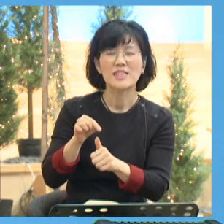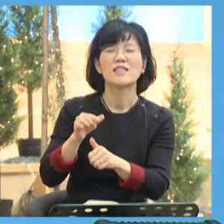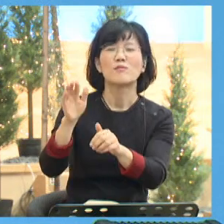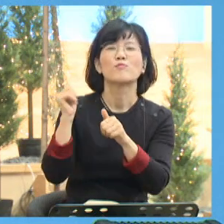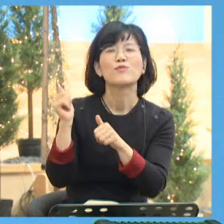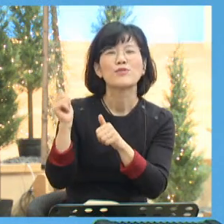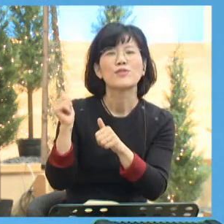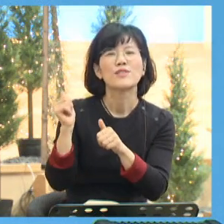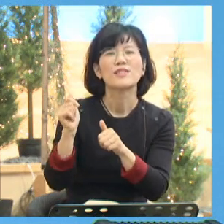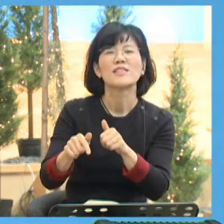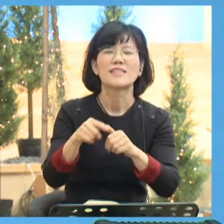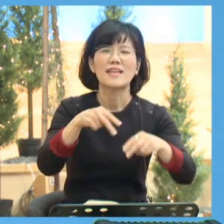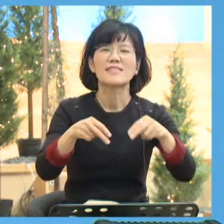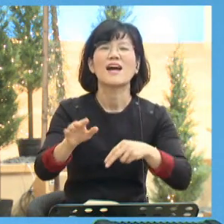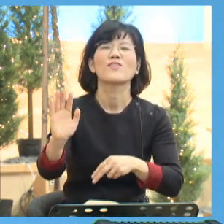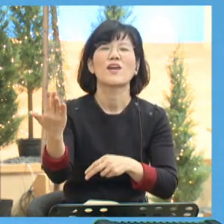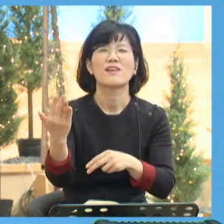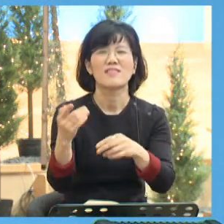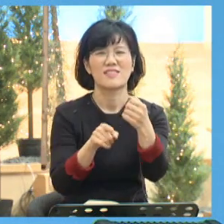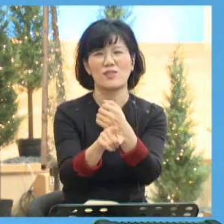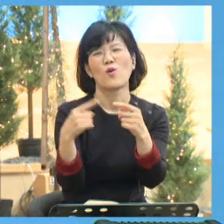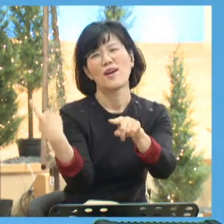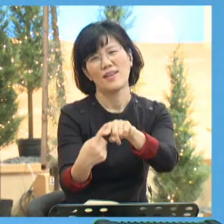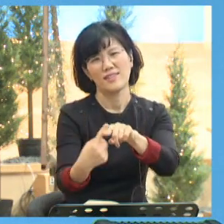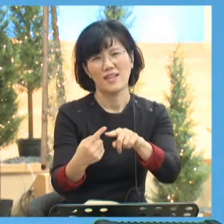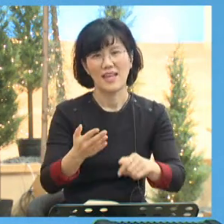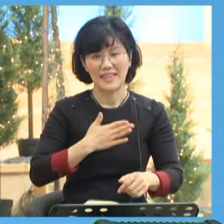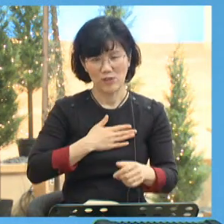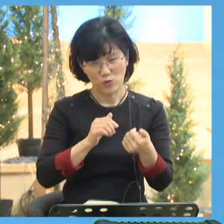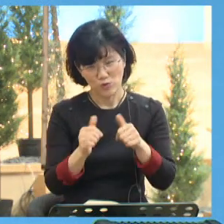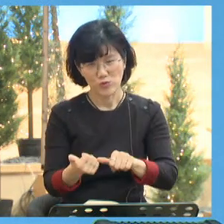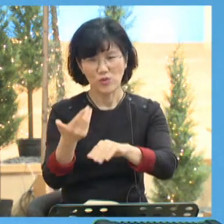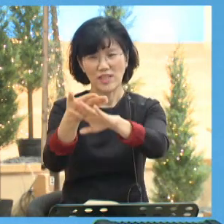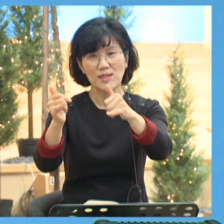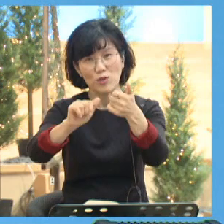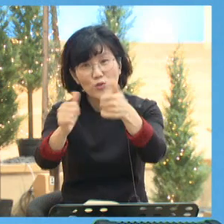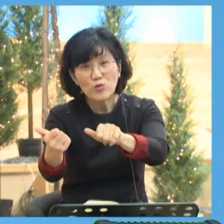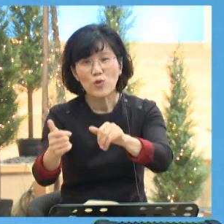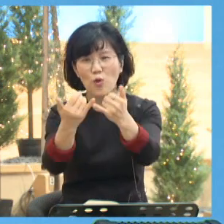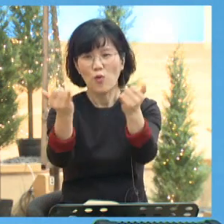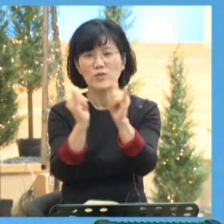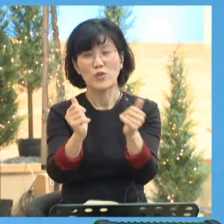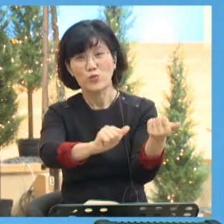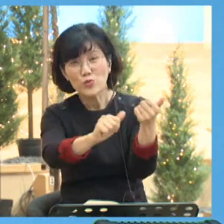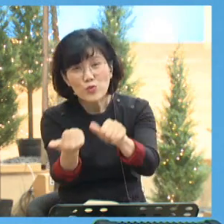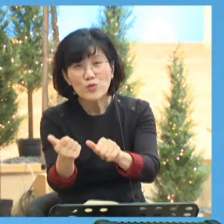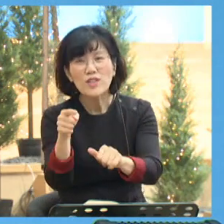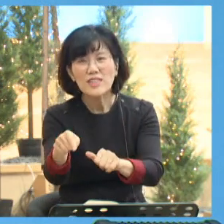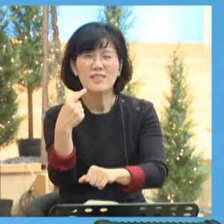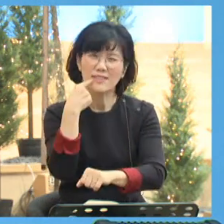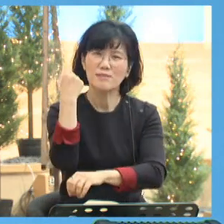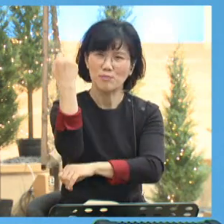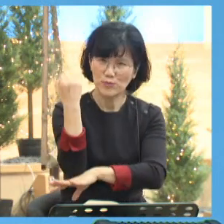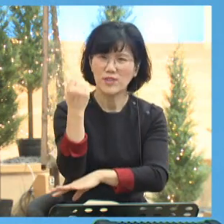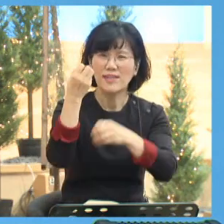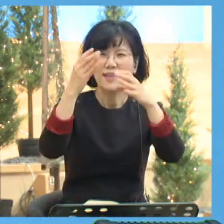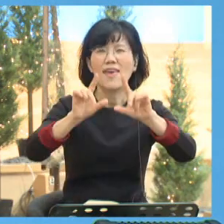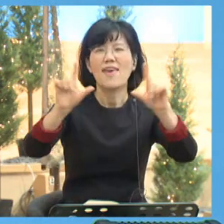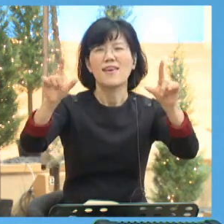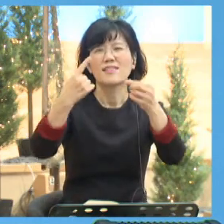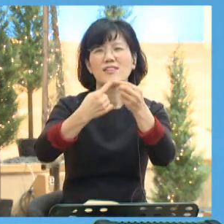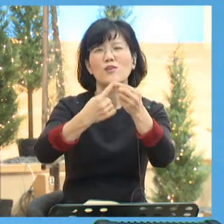거나 마찬가지인 그럼 나도 죽이고 남도 죽이고 공동체도 죽이는 기술 뿌리 3 첫